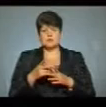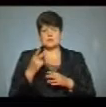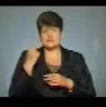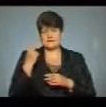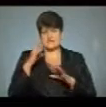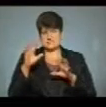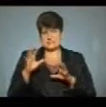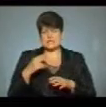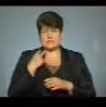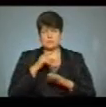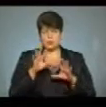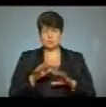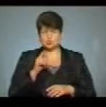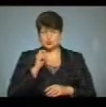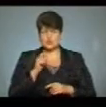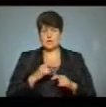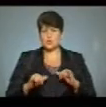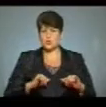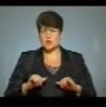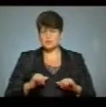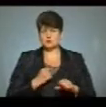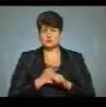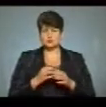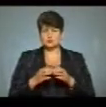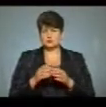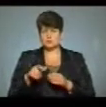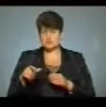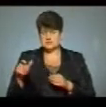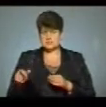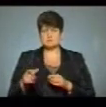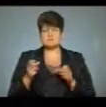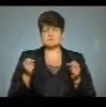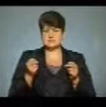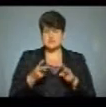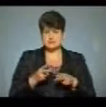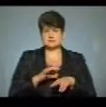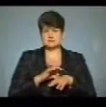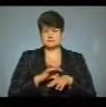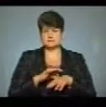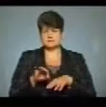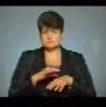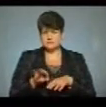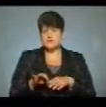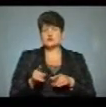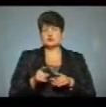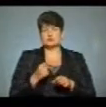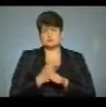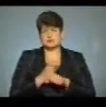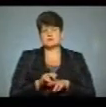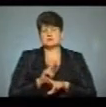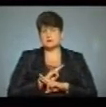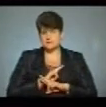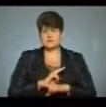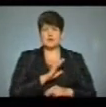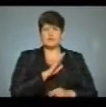2 статті Кримінального кодексу України. Це хуліганство, скоєне групою осіб, і умисне тяжке тілесне ушкодження, що спричинило смерть.